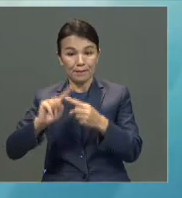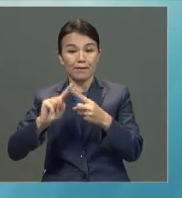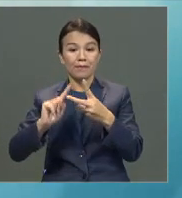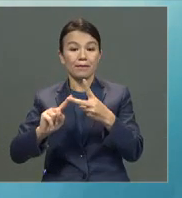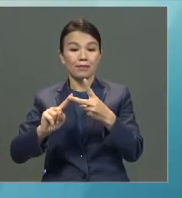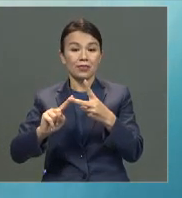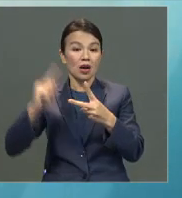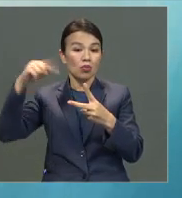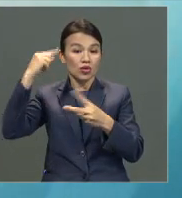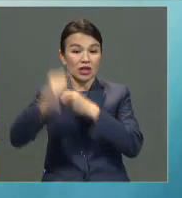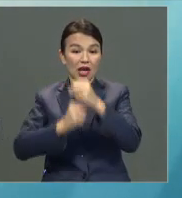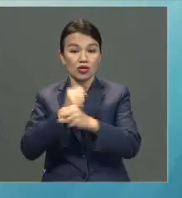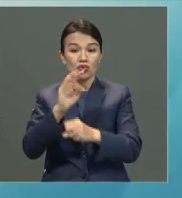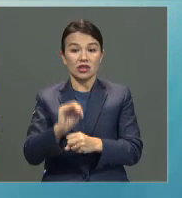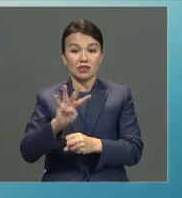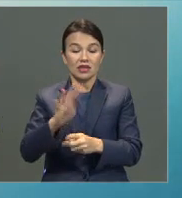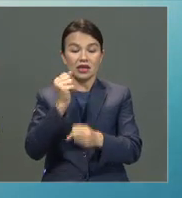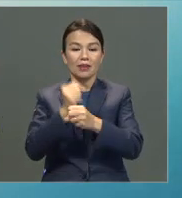ปีอาชีพรับจ้างและผู้หญิงอีกคนนึงนะครับอายุ44